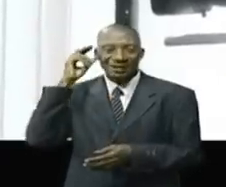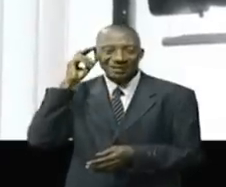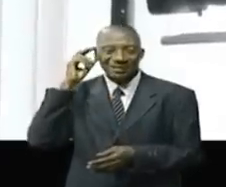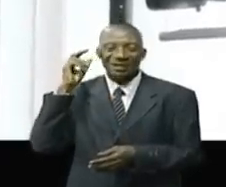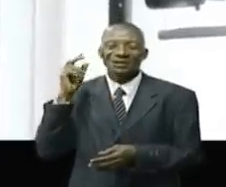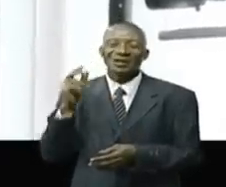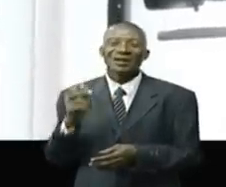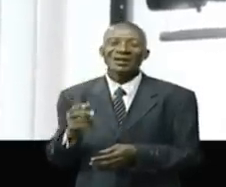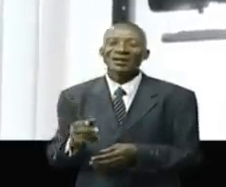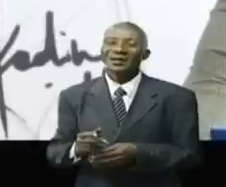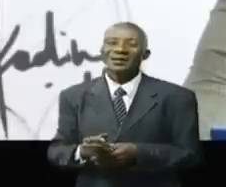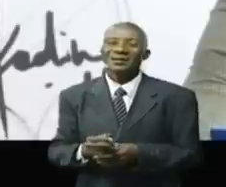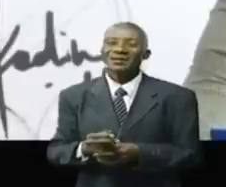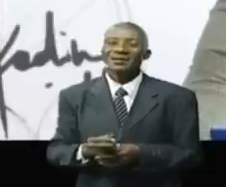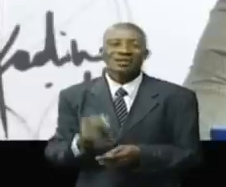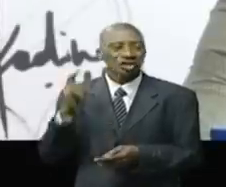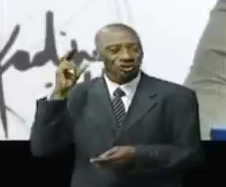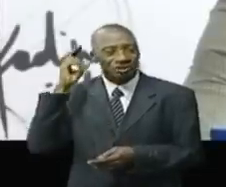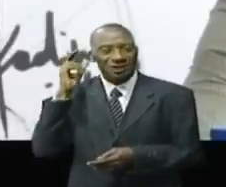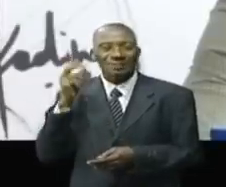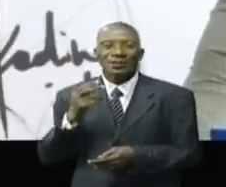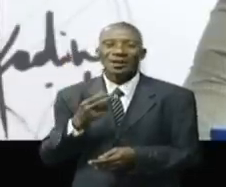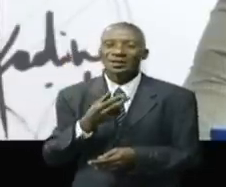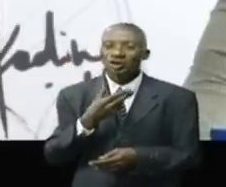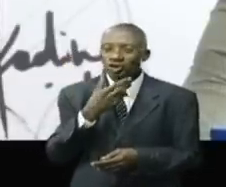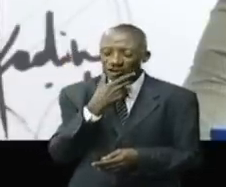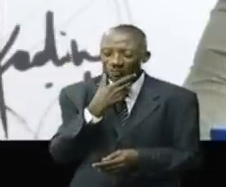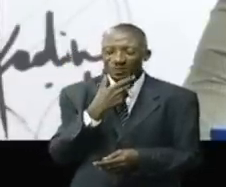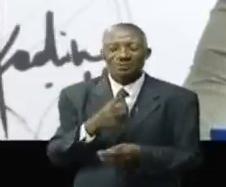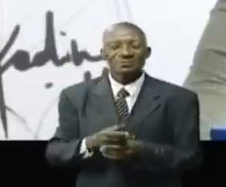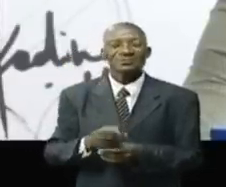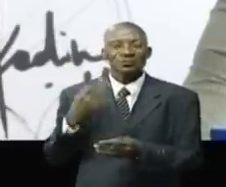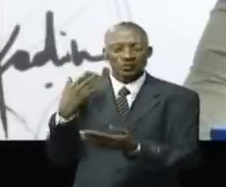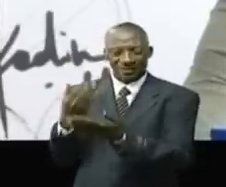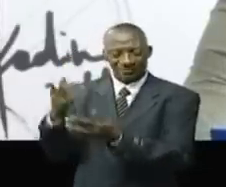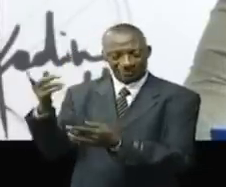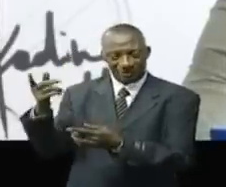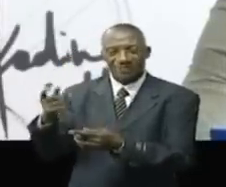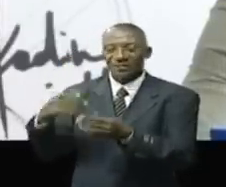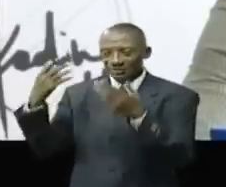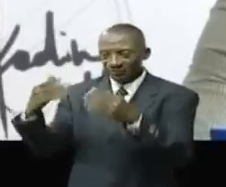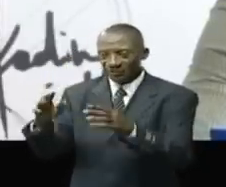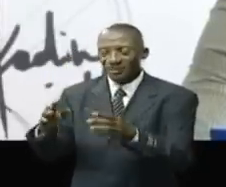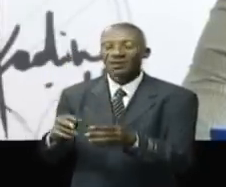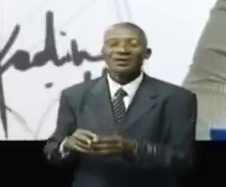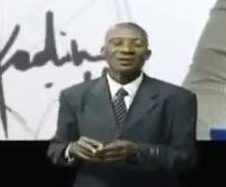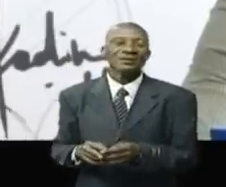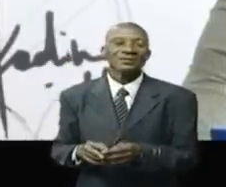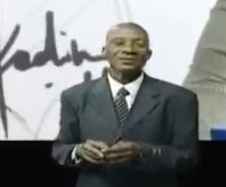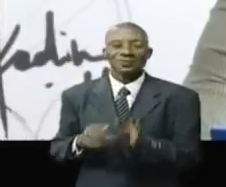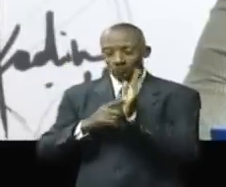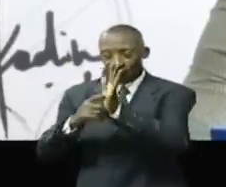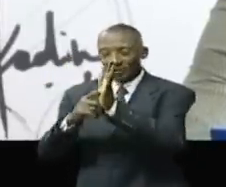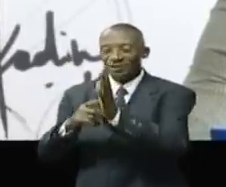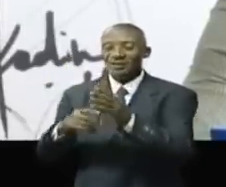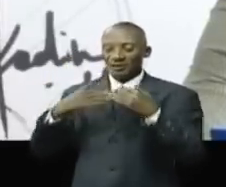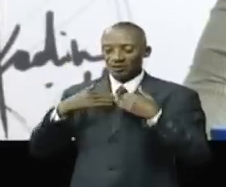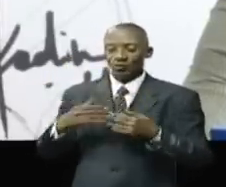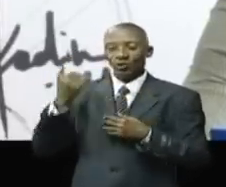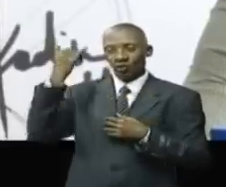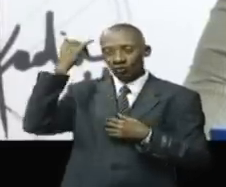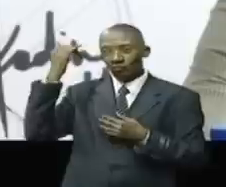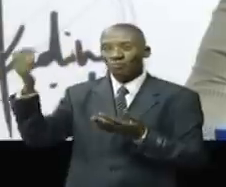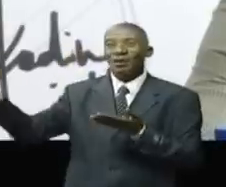promesse de faire rentrer Lumumba au pays de ses ancêtres. Il va matérialiser